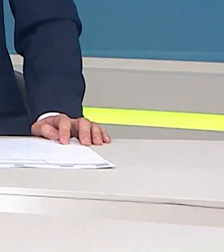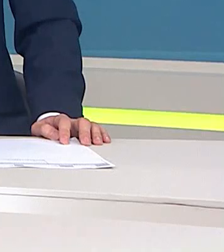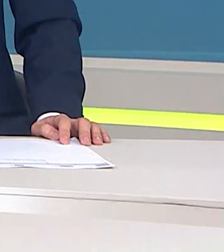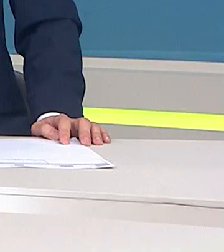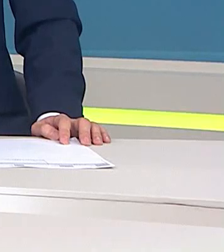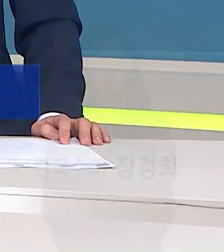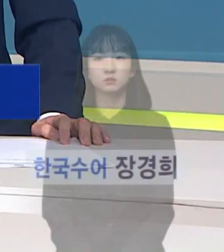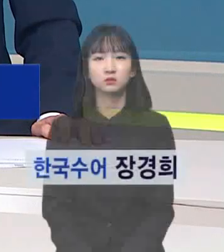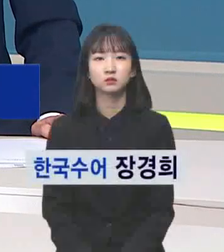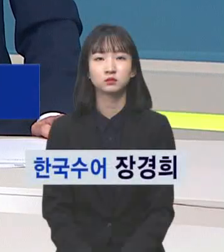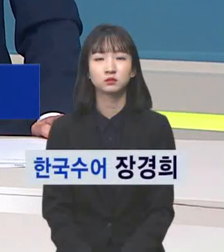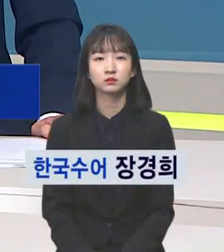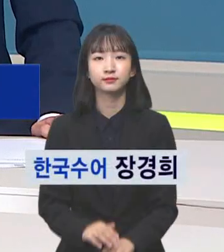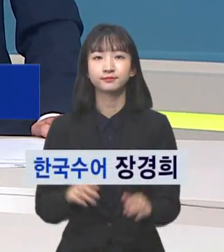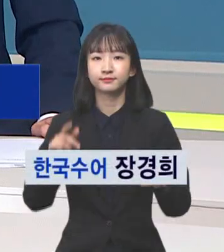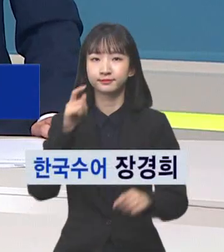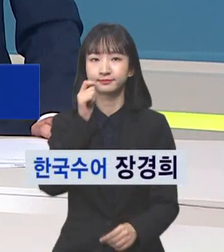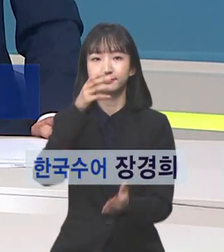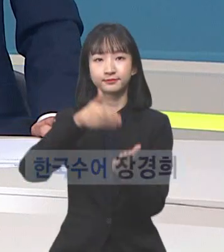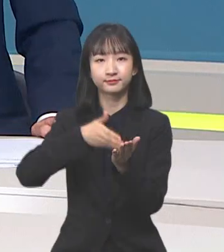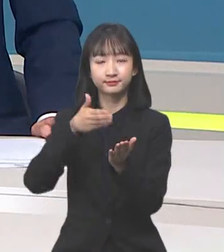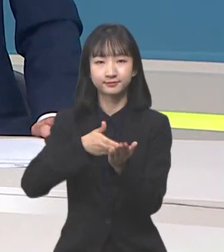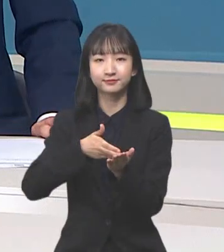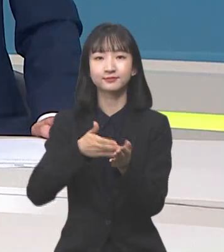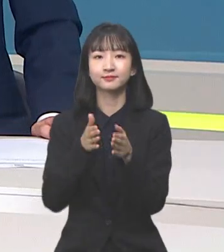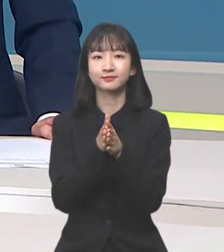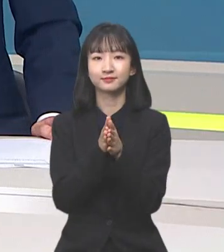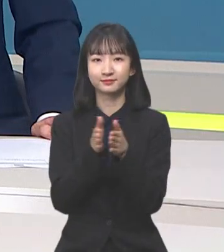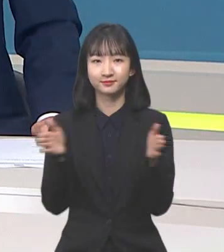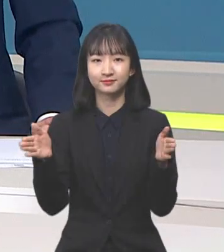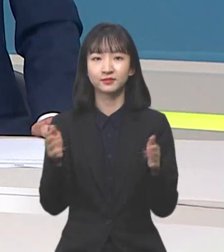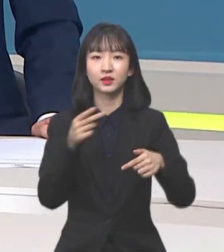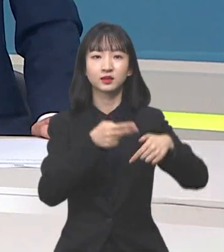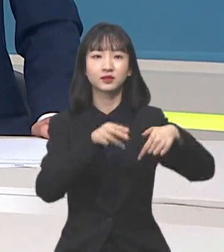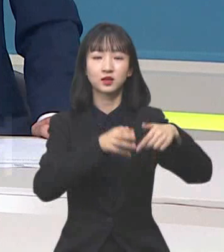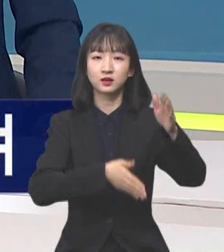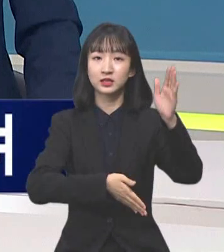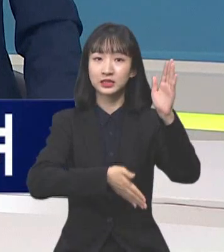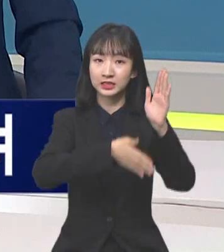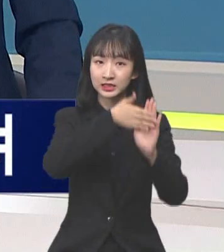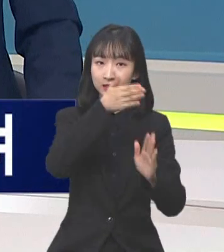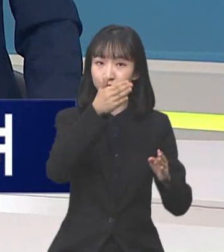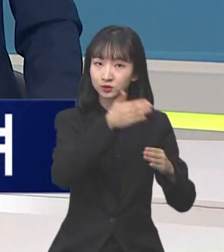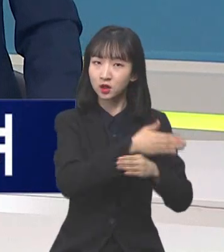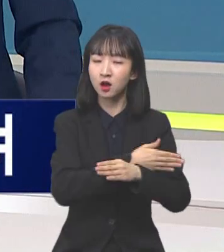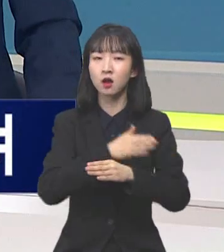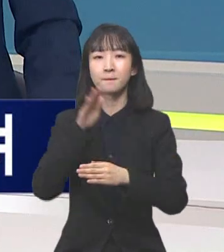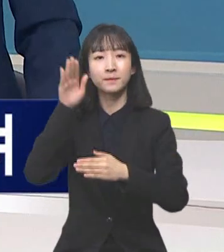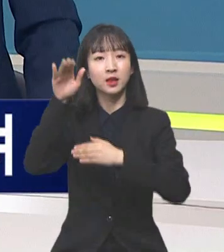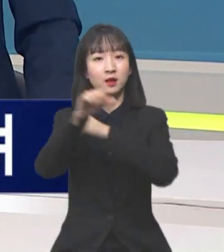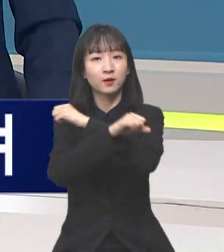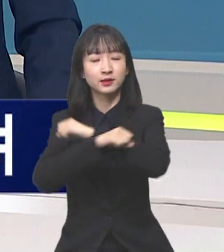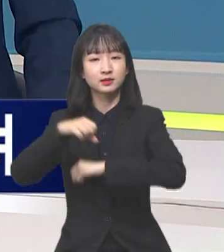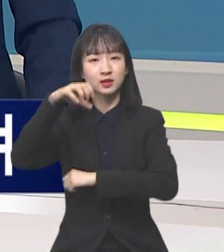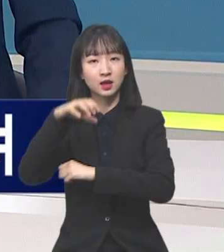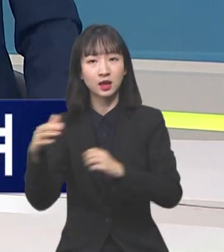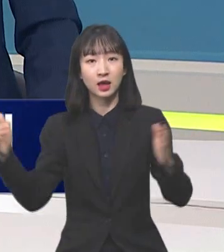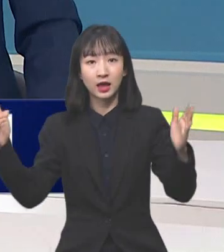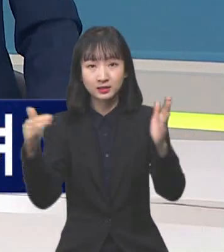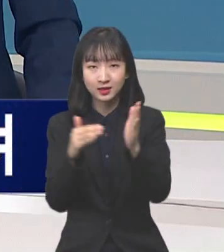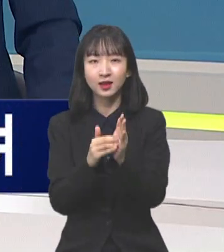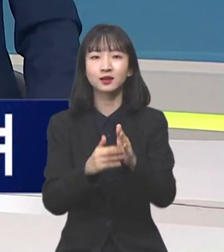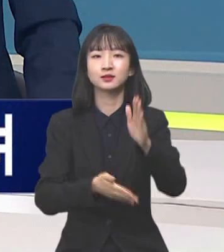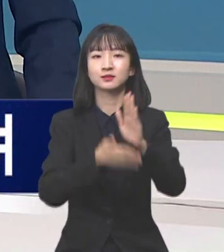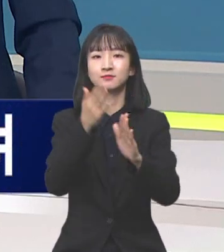스 청 자 여러분 안녕하십니까 티브로드 주간 조금 좋습니다 인천시 현관 부터 미래 광장까지 2만 제곱미터 보지가 시민